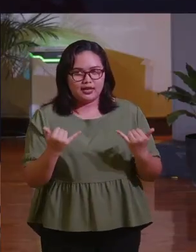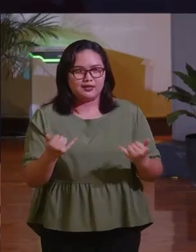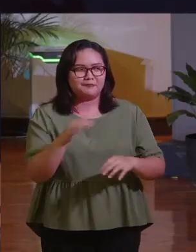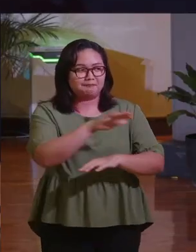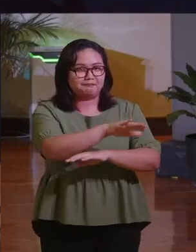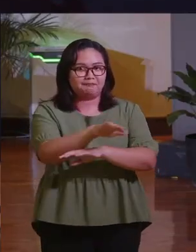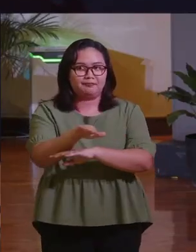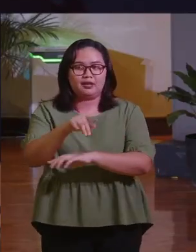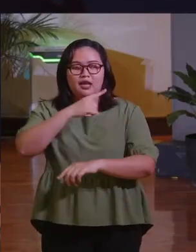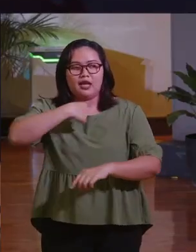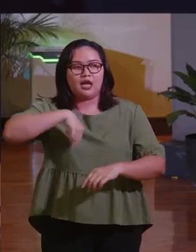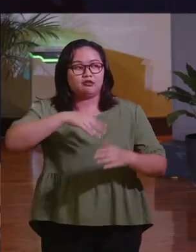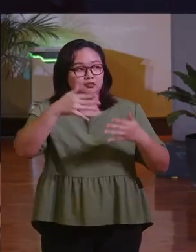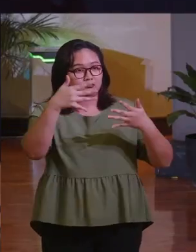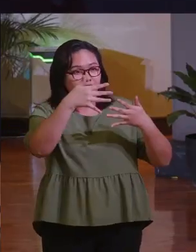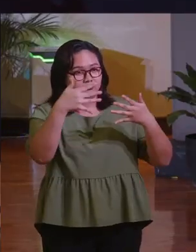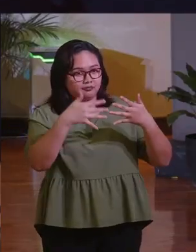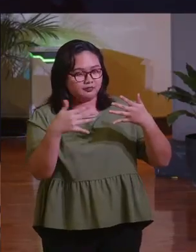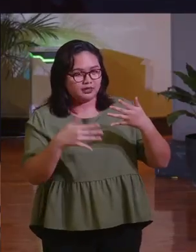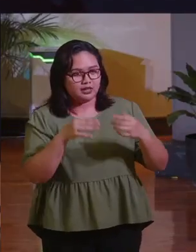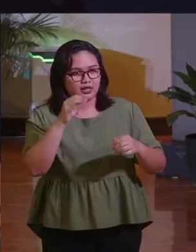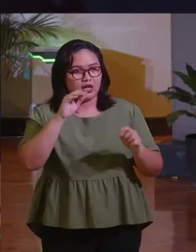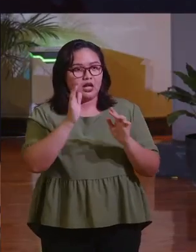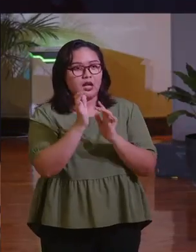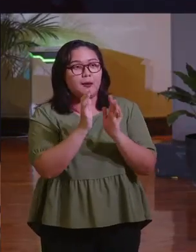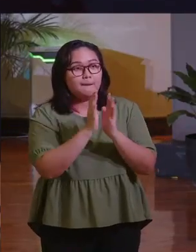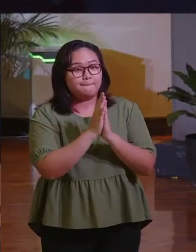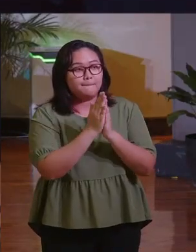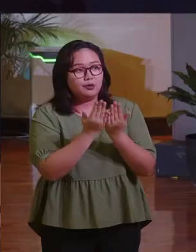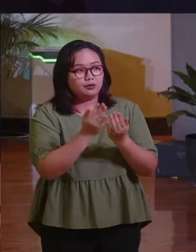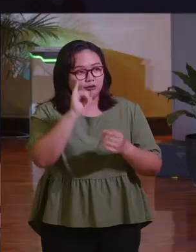pong serye ay nasa Aklat ni Jonah,